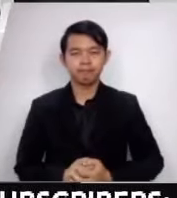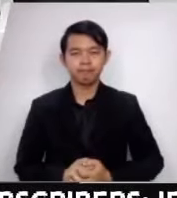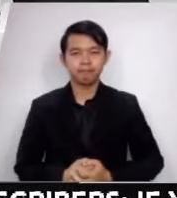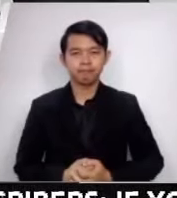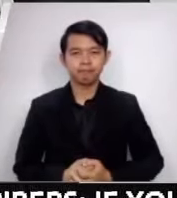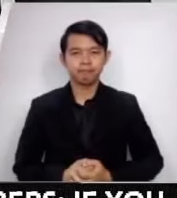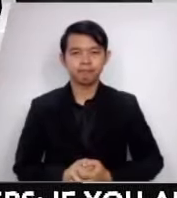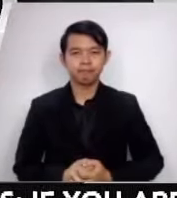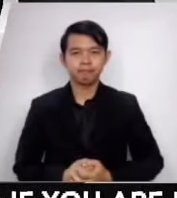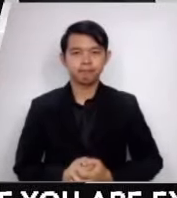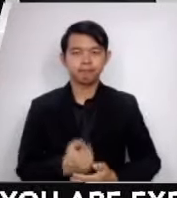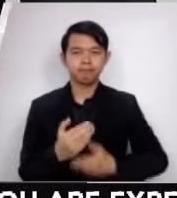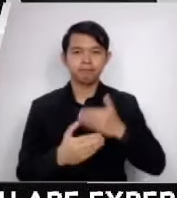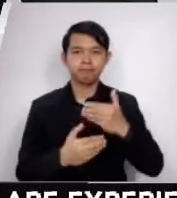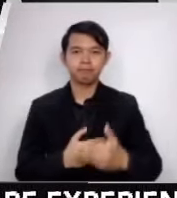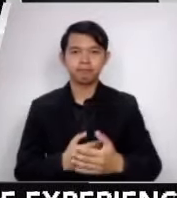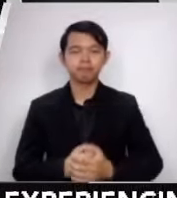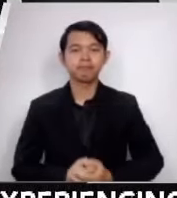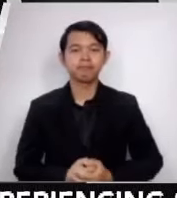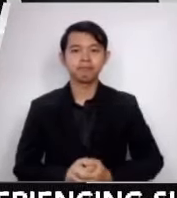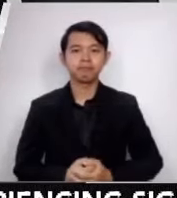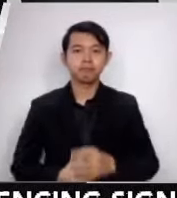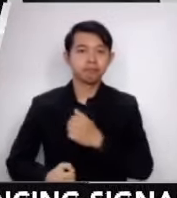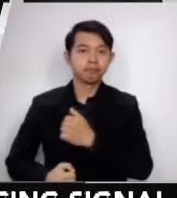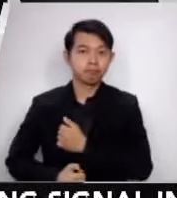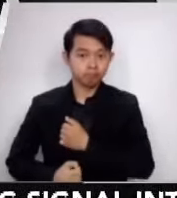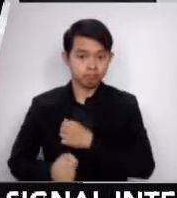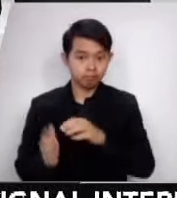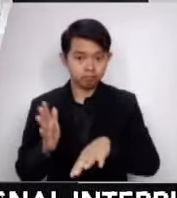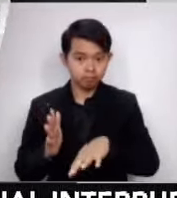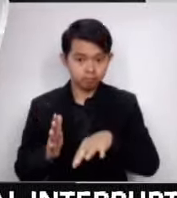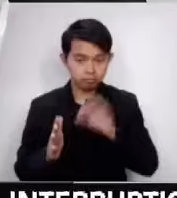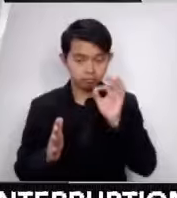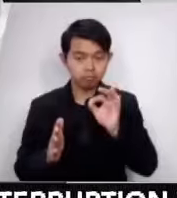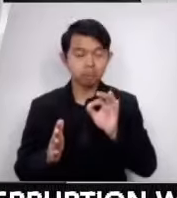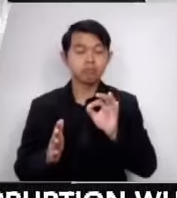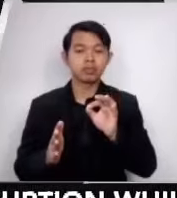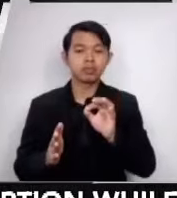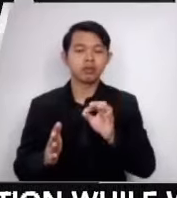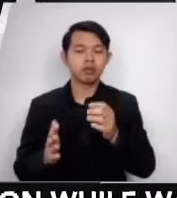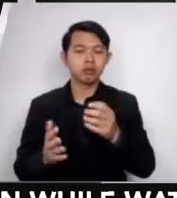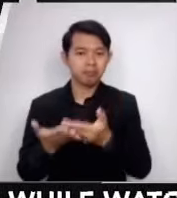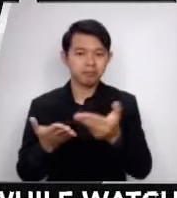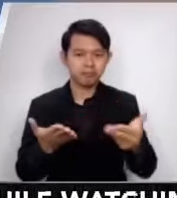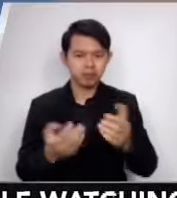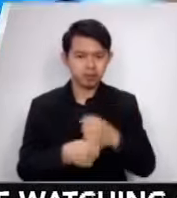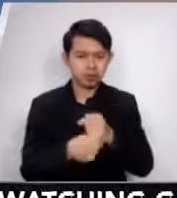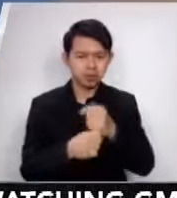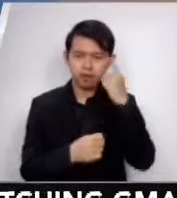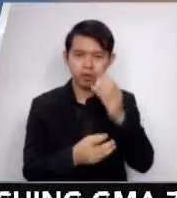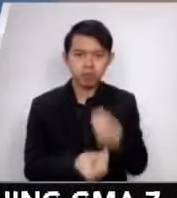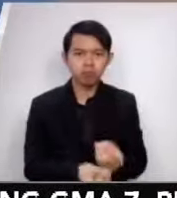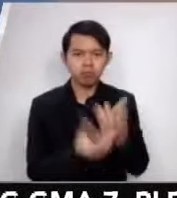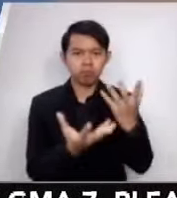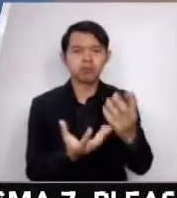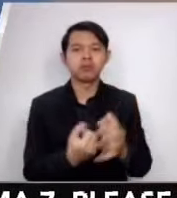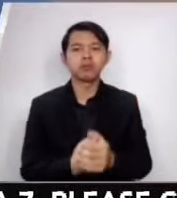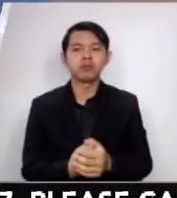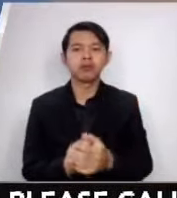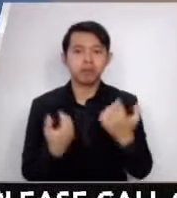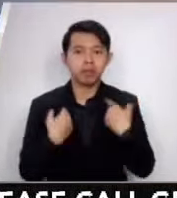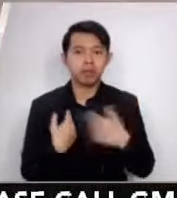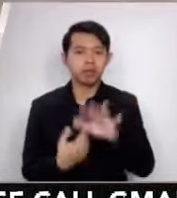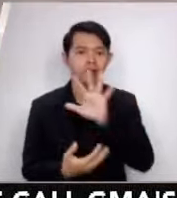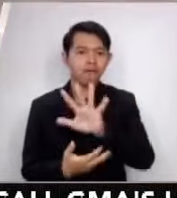Na-recover naman ng mga sundalo sa Labo, Camarines Norte ang ilang gamit sa paggawa ng pampasabog. Kabilang dyan ang limang malalaking plastic